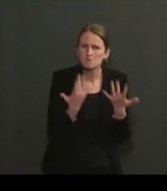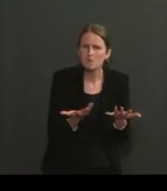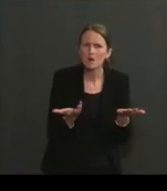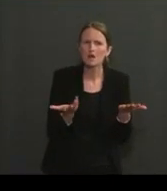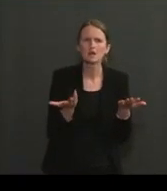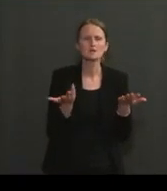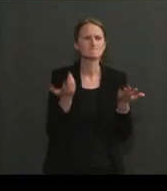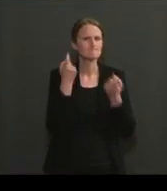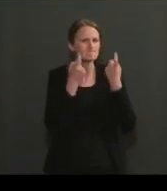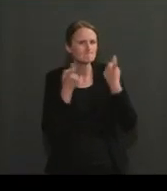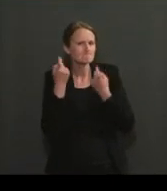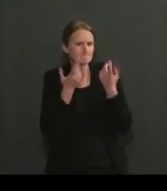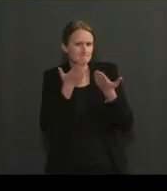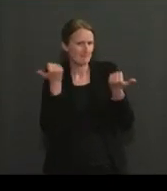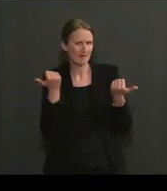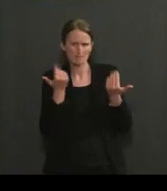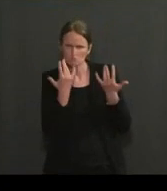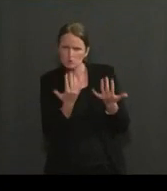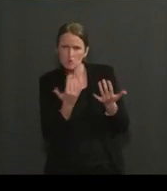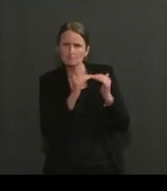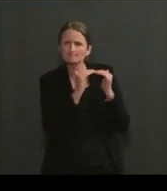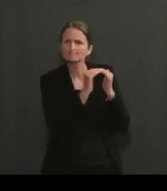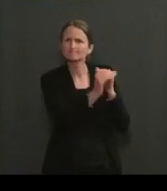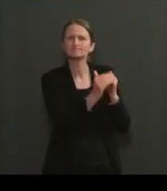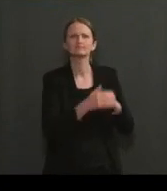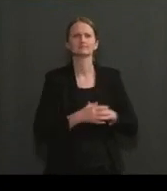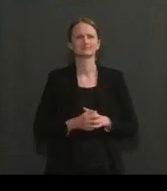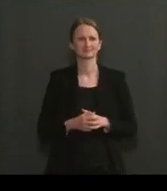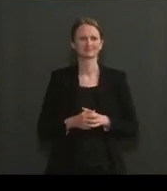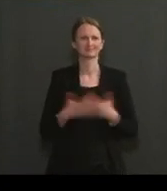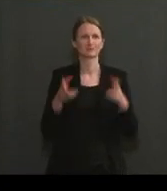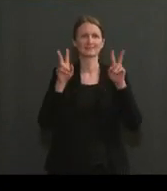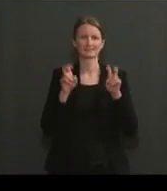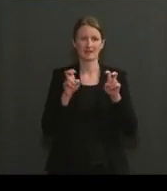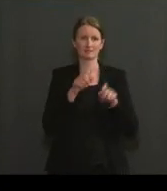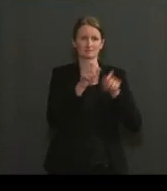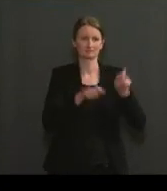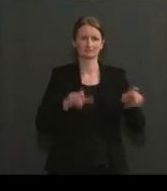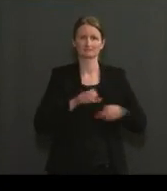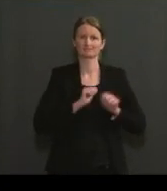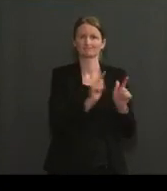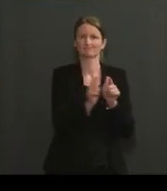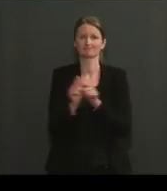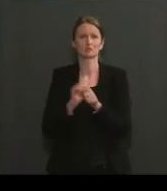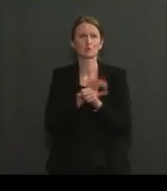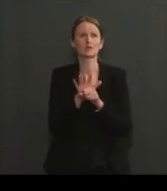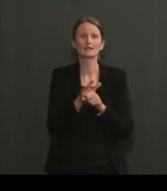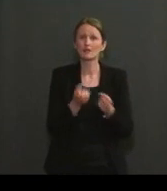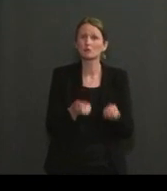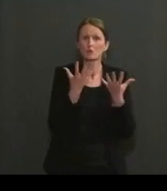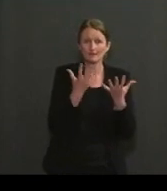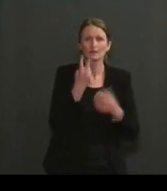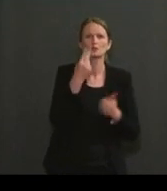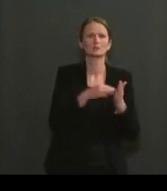Concernant les contaminations, comme vous le voyez sur la diapositive, nous avons eu une moyenne de 2390 nouveaux cas